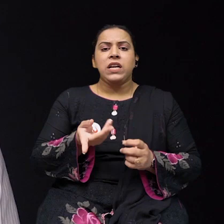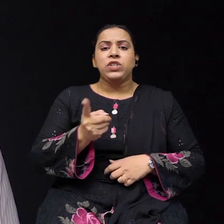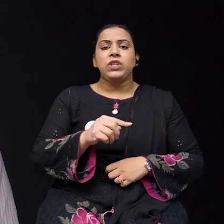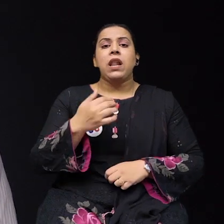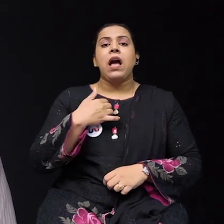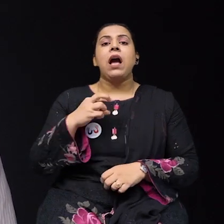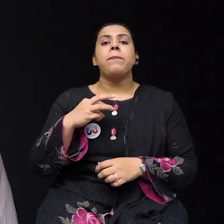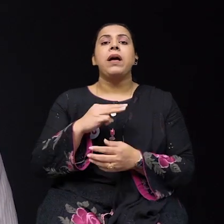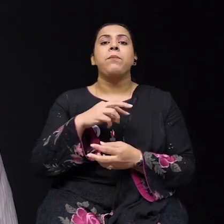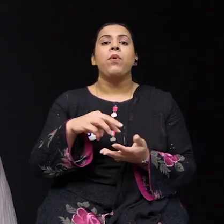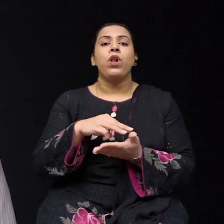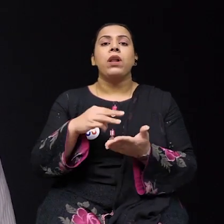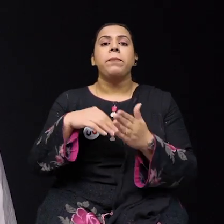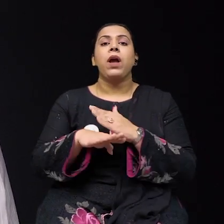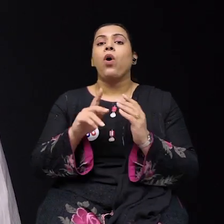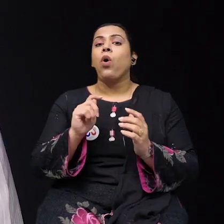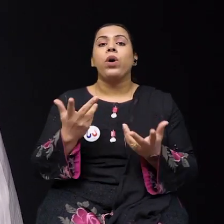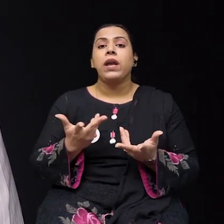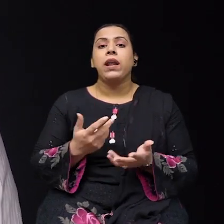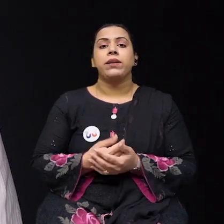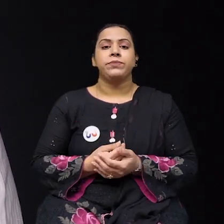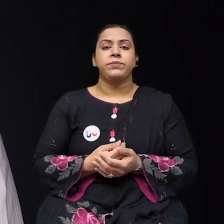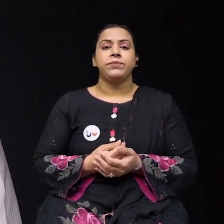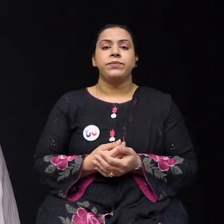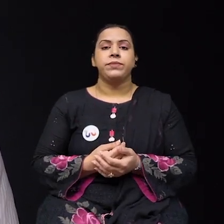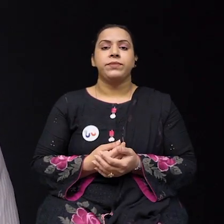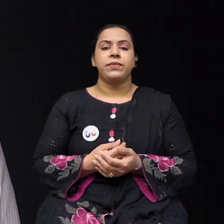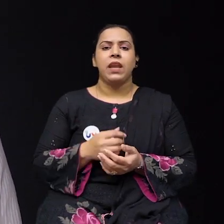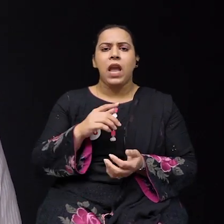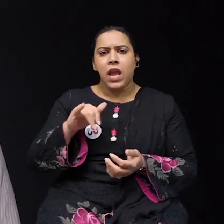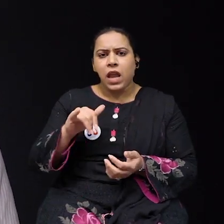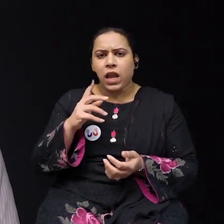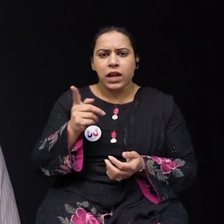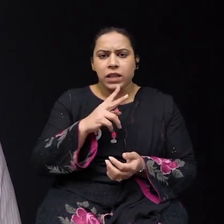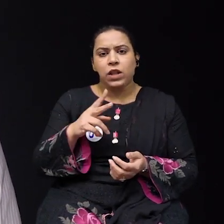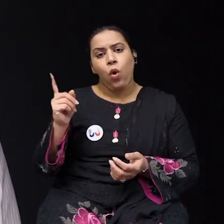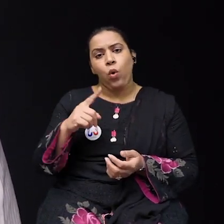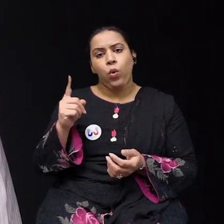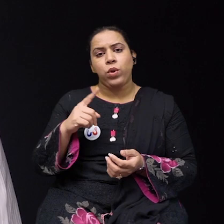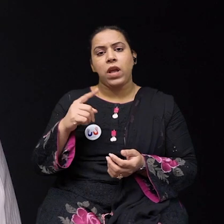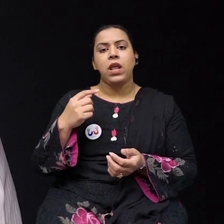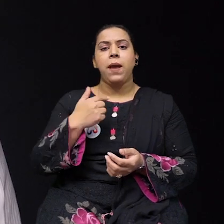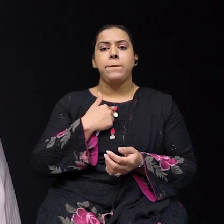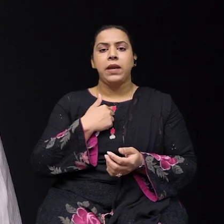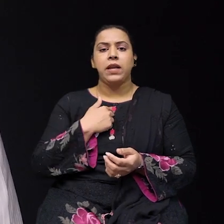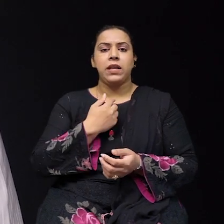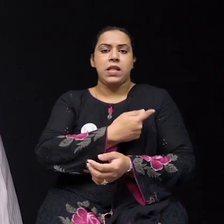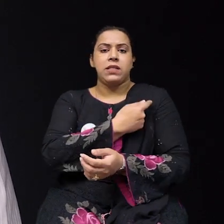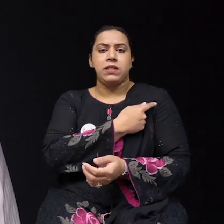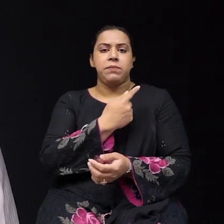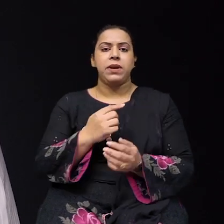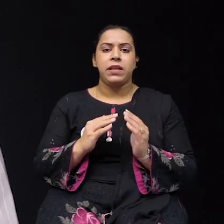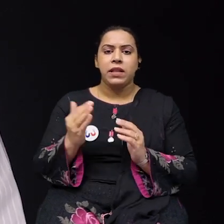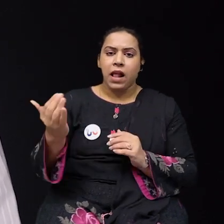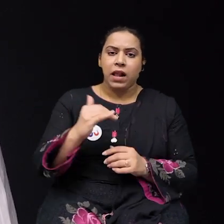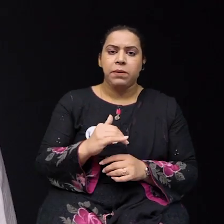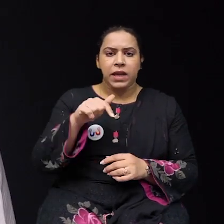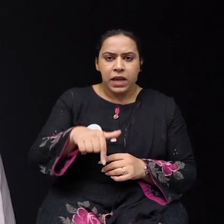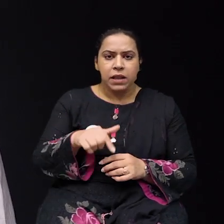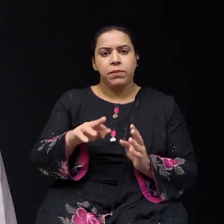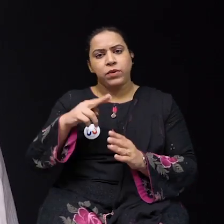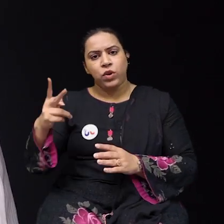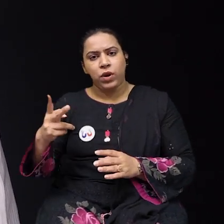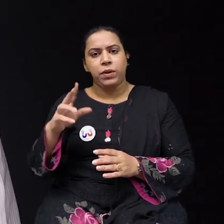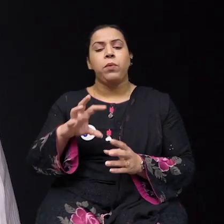میں ہو کیا رہا ہے۔ ارد گرد روز میرے ہسپتال میں، ادھر بھی اور ادھر میو میں بھی، اور پورے ملک